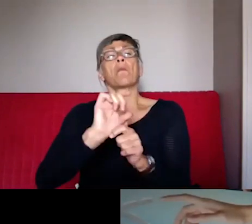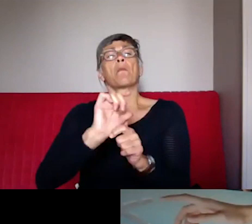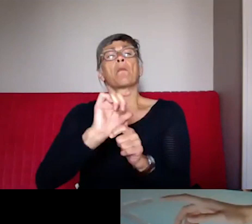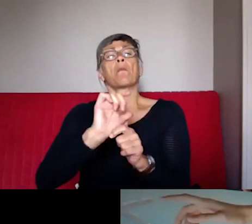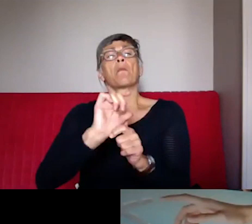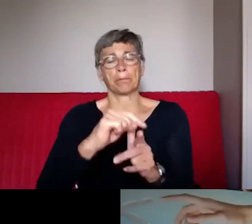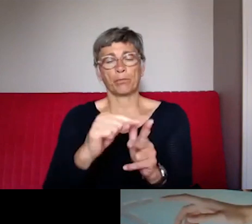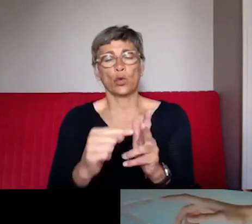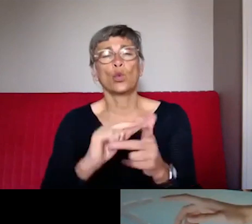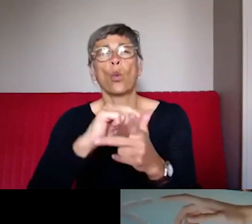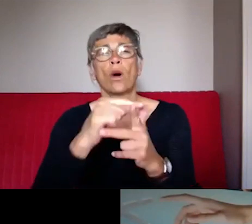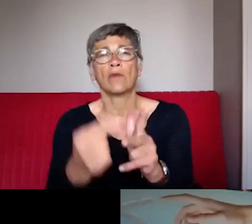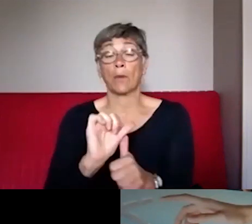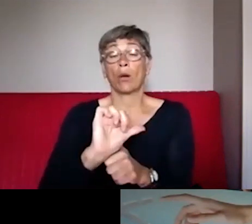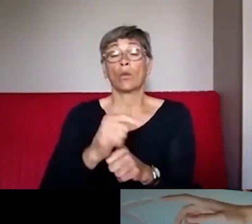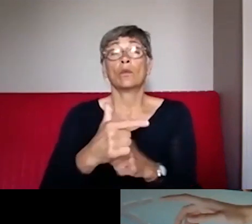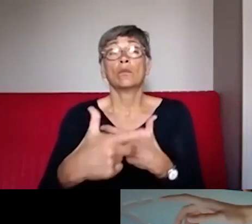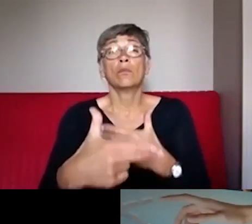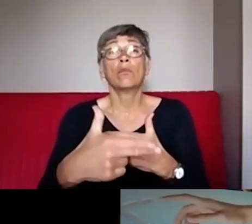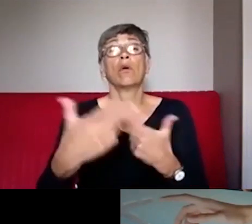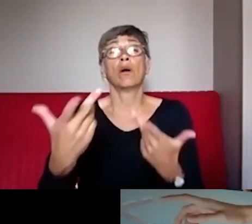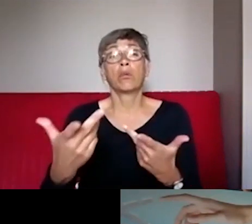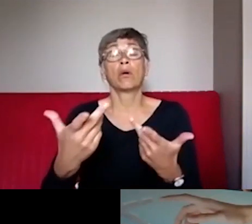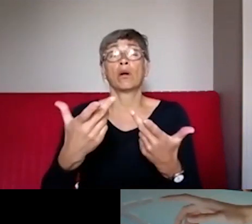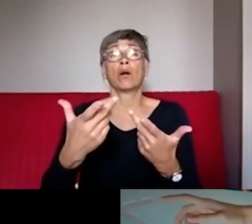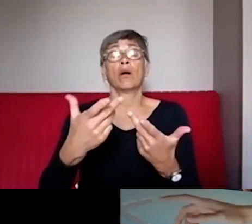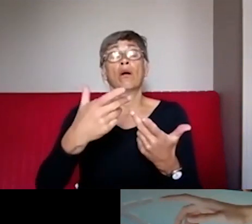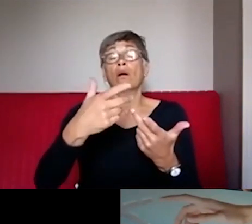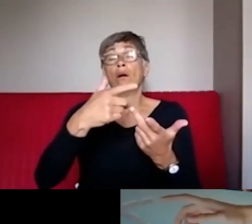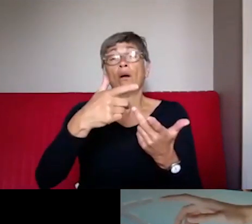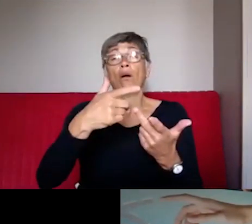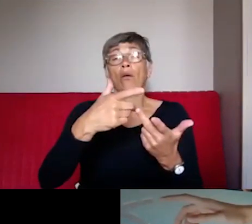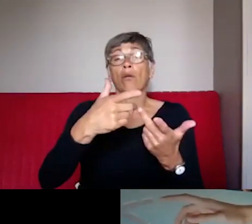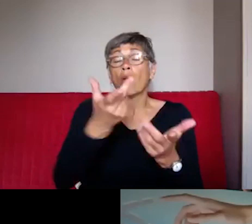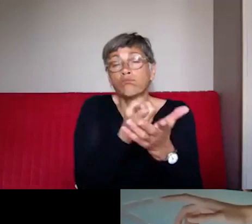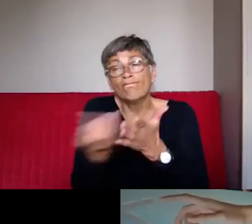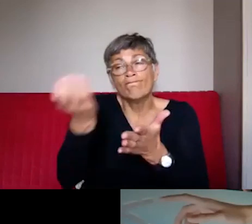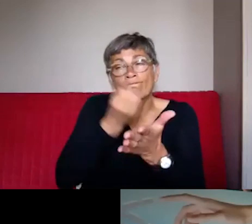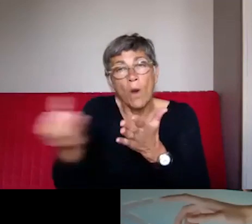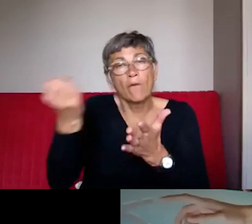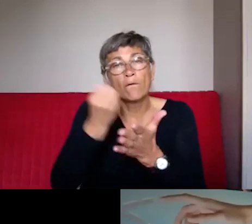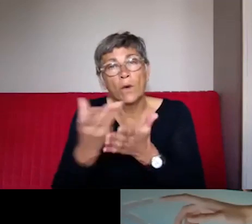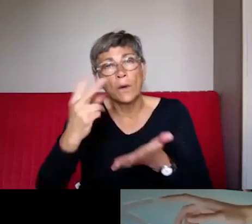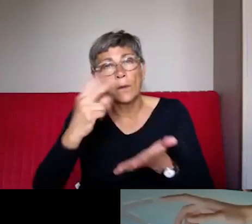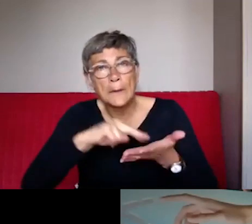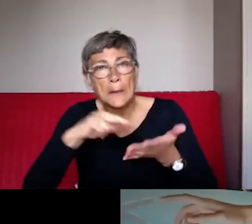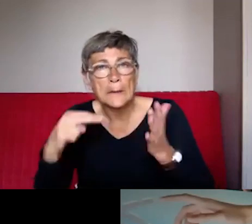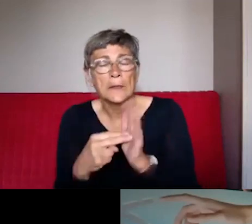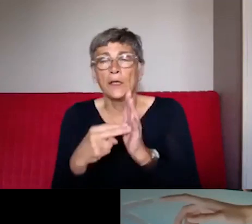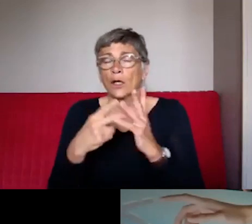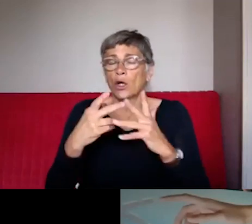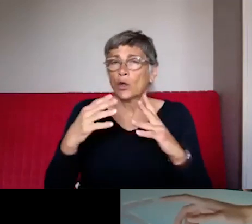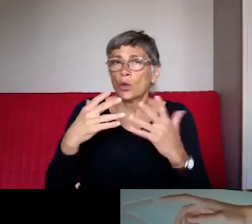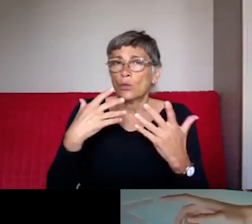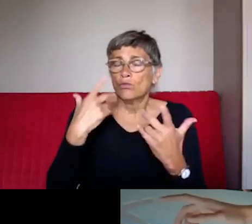va informer par des méthodes qu'on va mettre en œuvre, des techniques qu'on va mettre en œuvre. On va définir